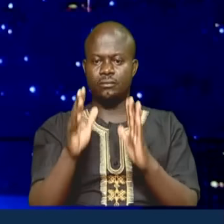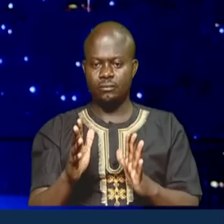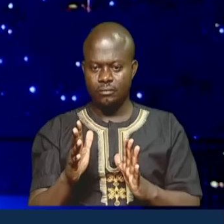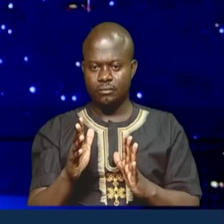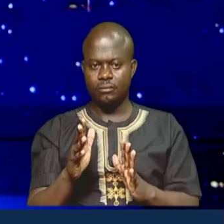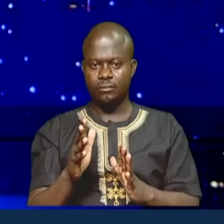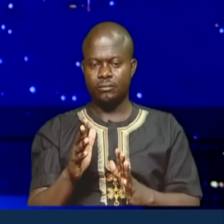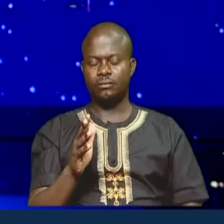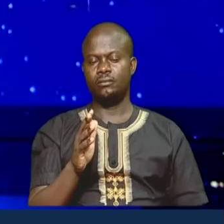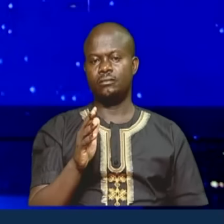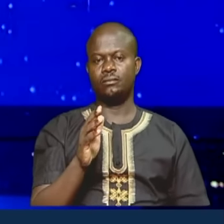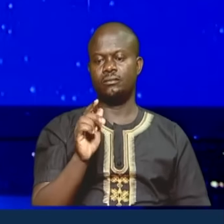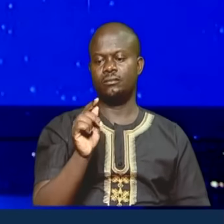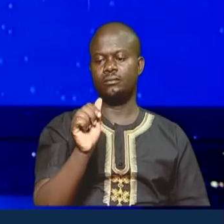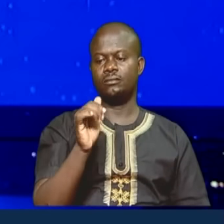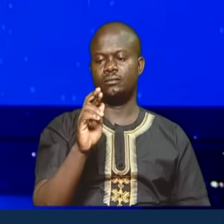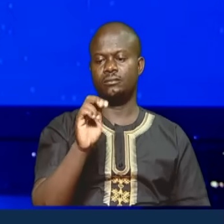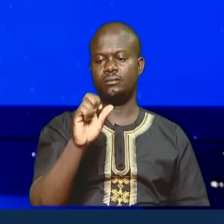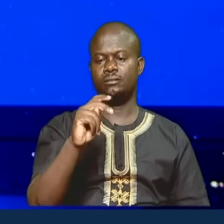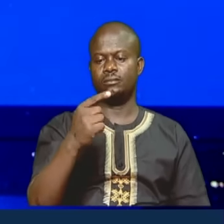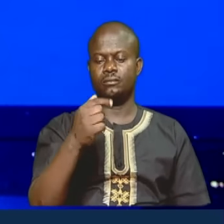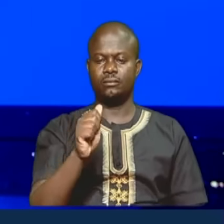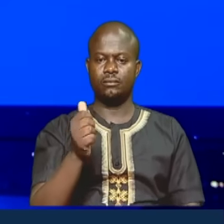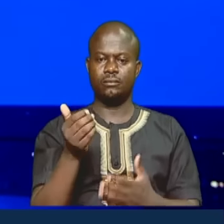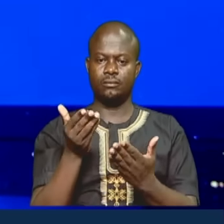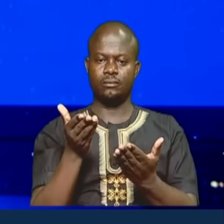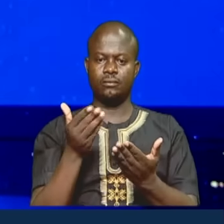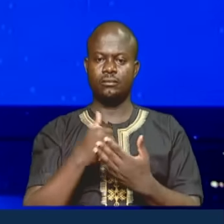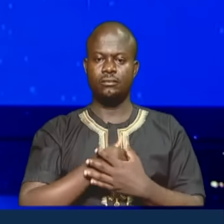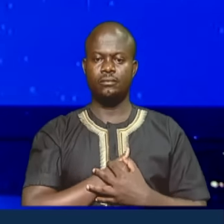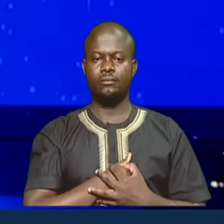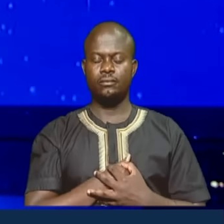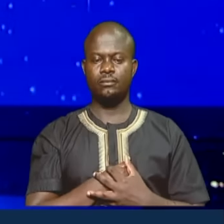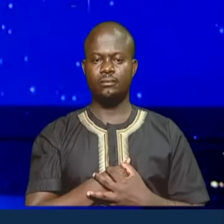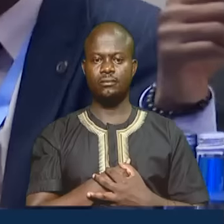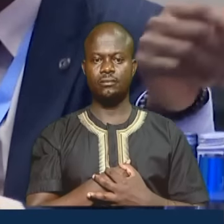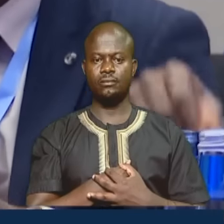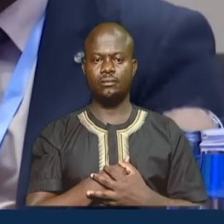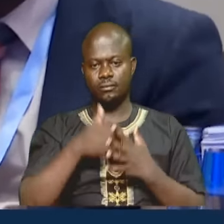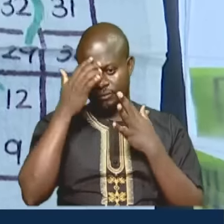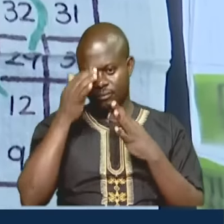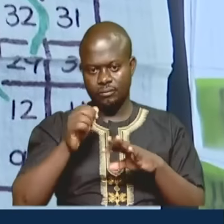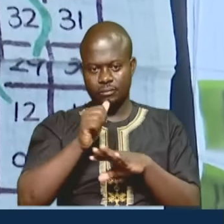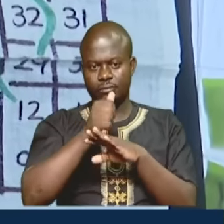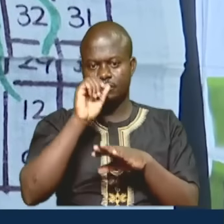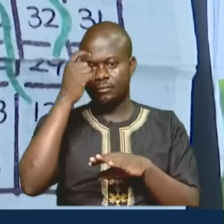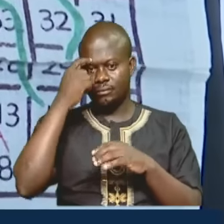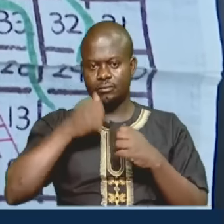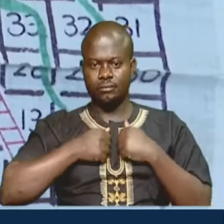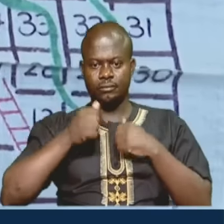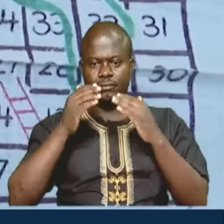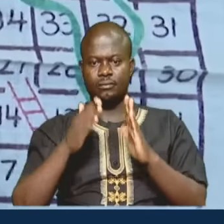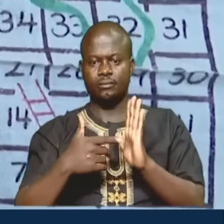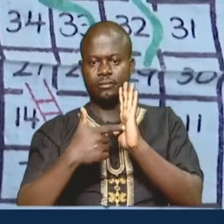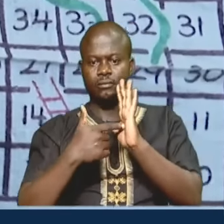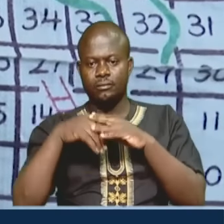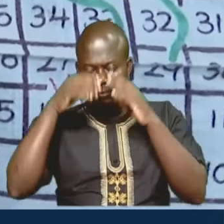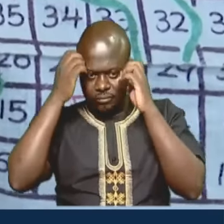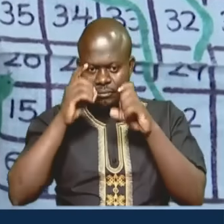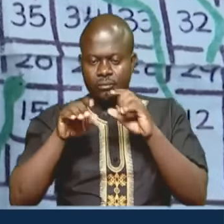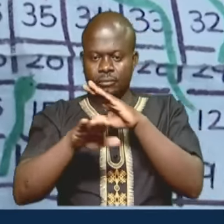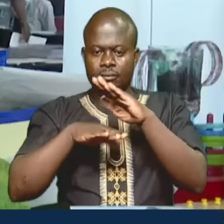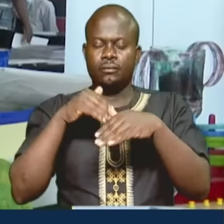aradukunda Kayiranga Gloria afatanije na Kanyamanza Inosa barakomeza Ingamba zafashwe na guverinoma y'u Rwanda zivuga ko uburezi bufite